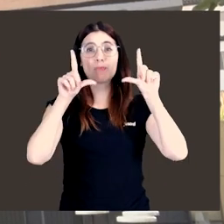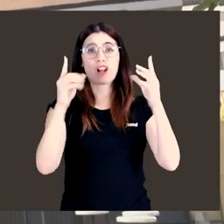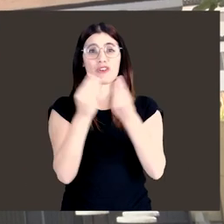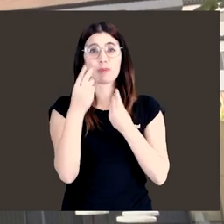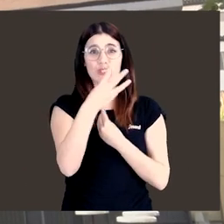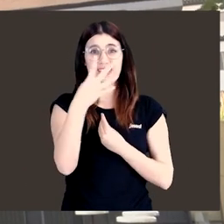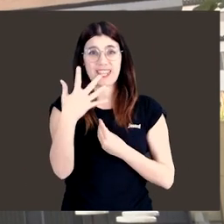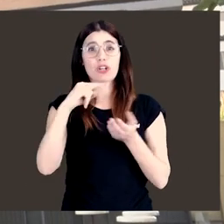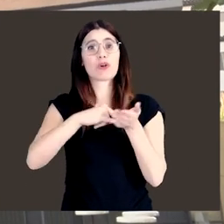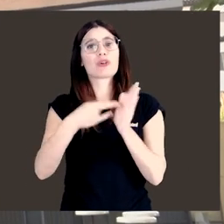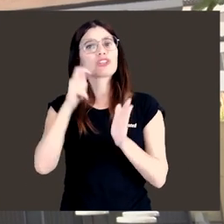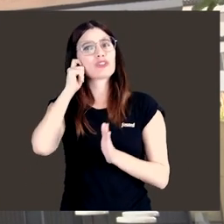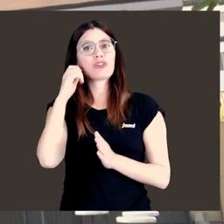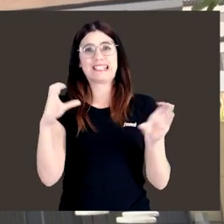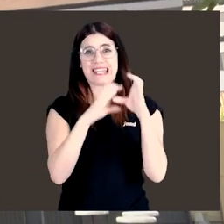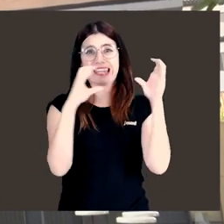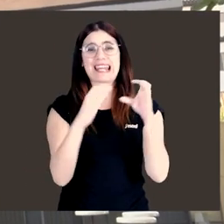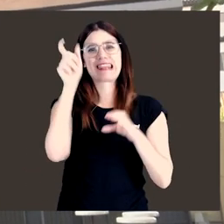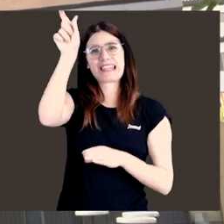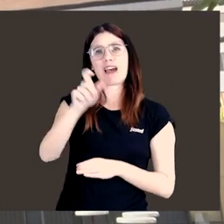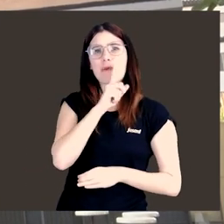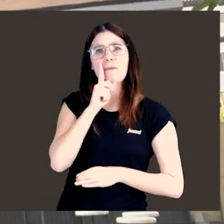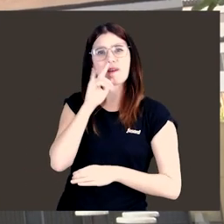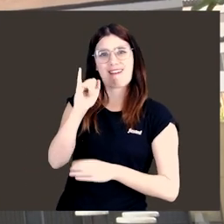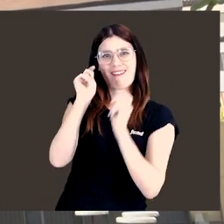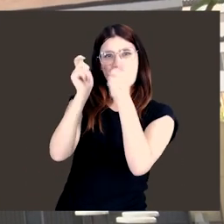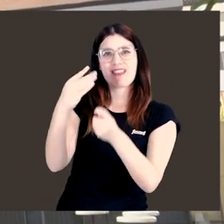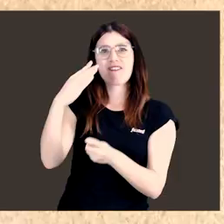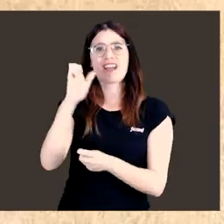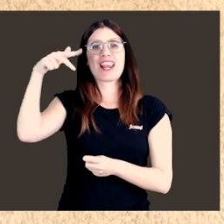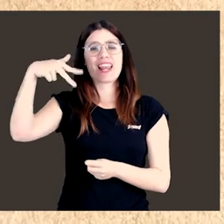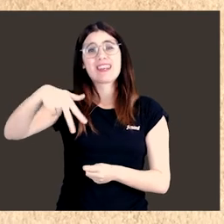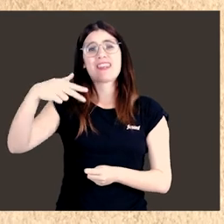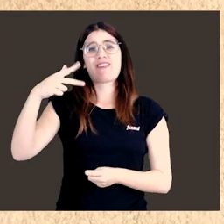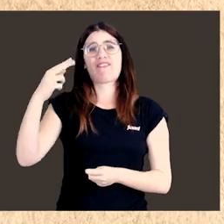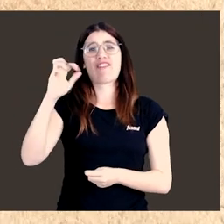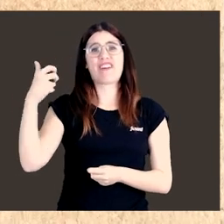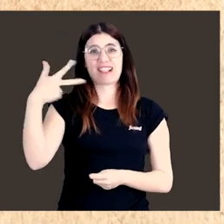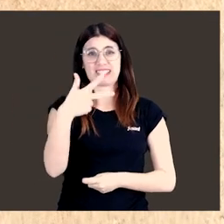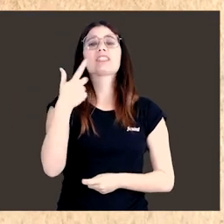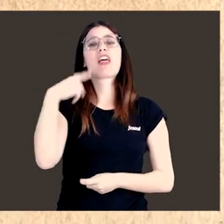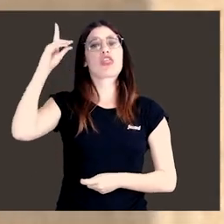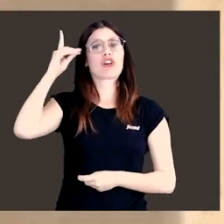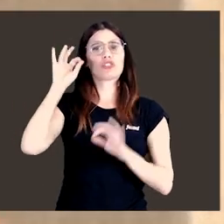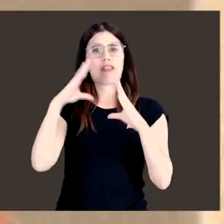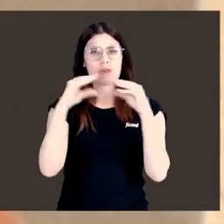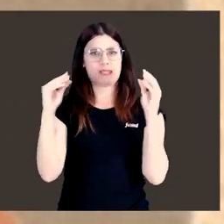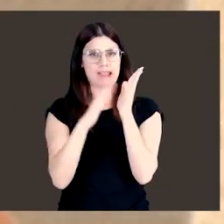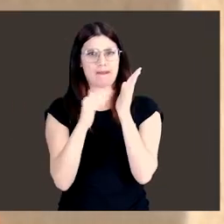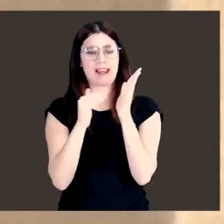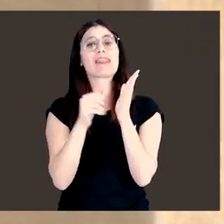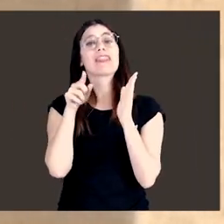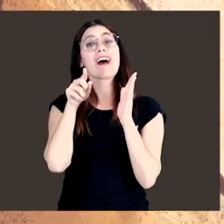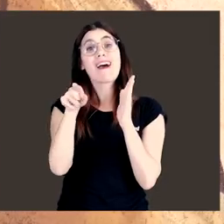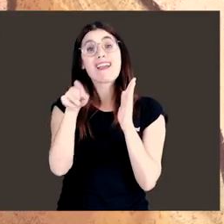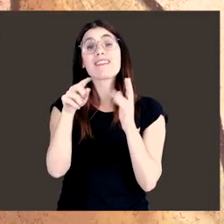El mural número 35 del projecte Dones de Ciència té nom propi. Belén Frank, doctora cum laude en física per la Universitat